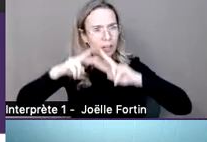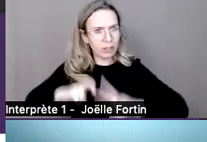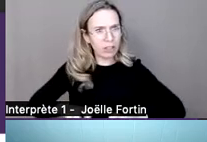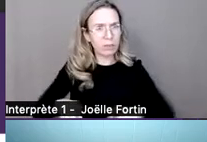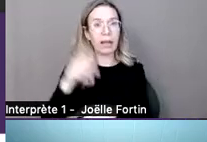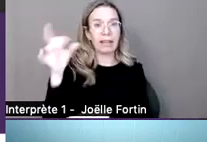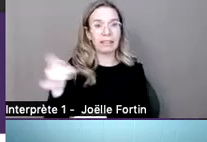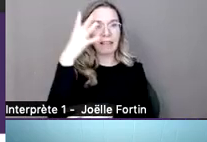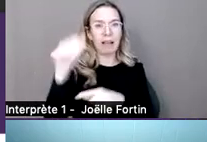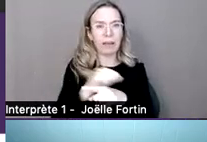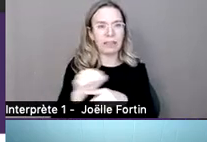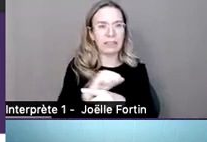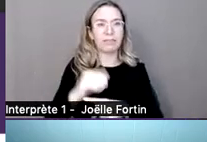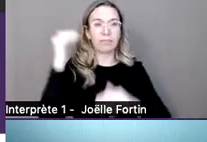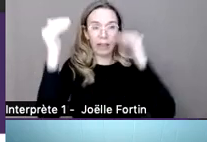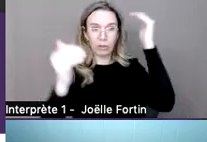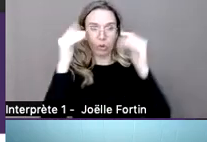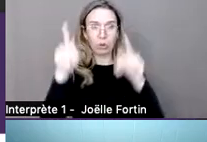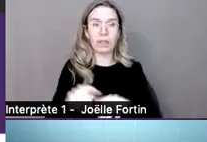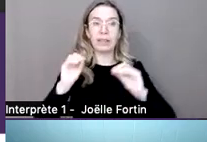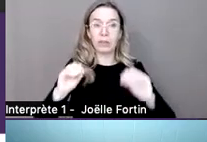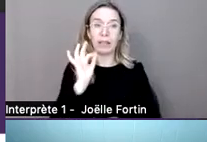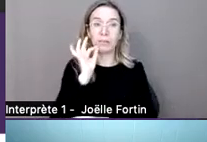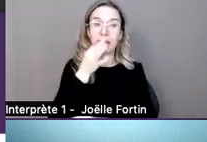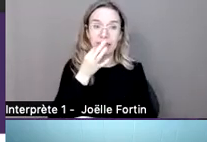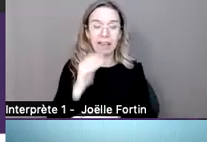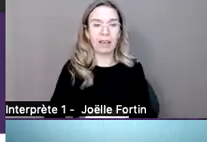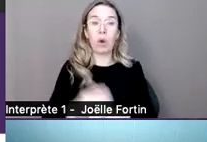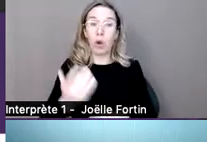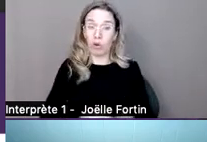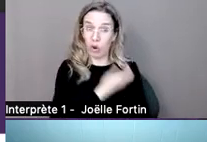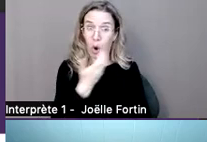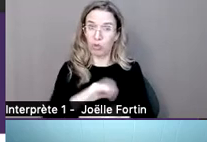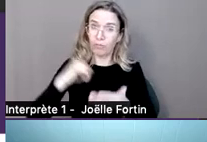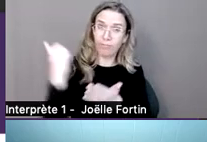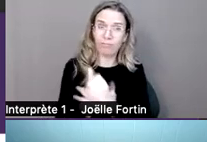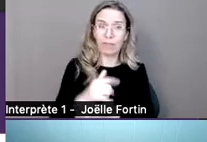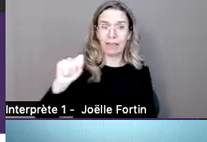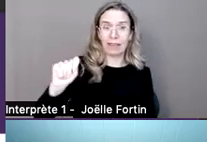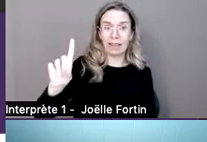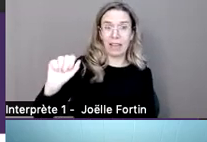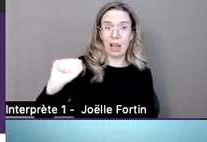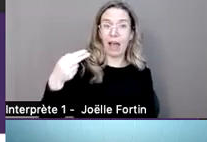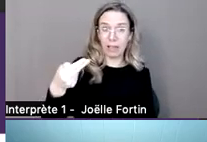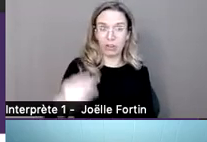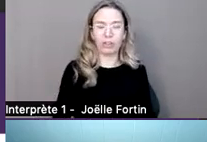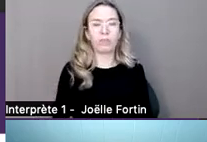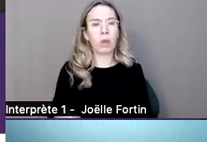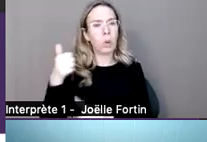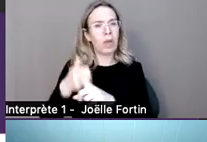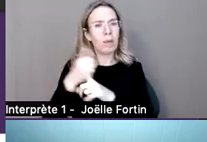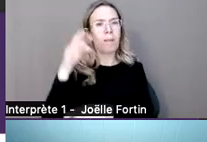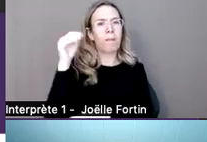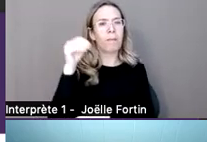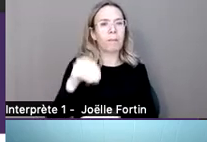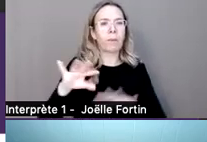pratique de l'éducation des adultes. Il est aussi éducateur spécialisé et coach certifié en TDAH. Il pratique la méthode